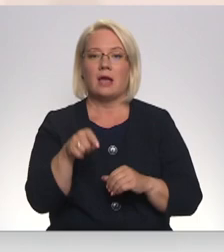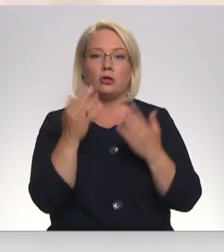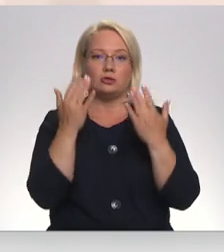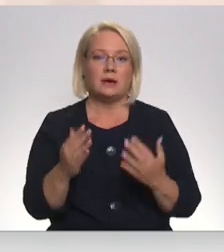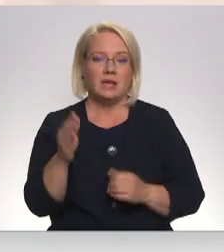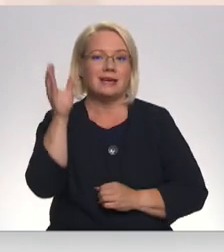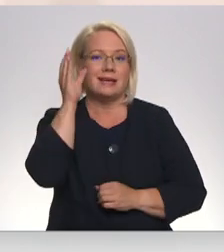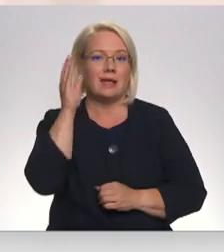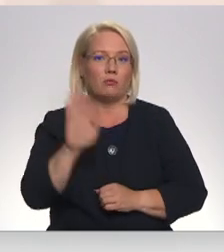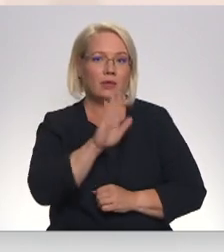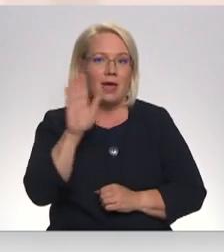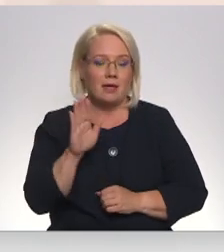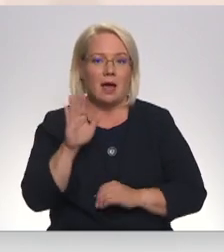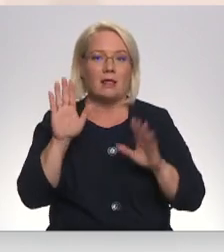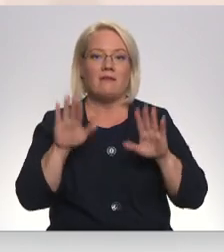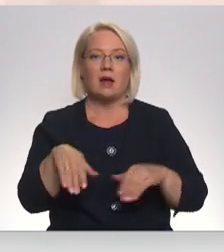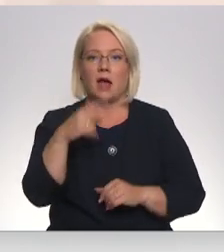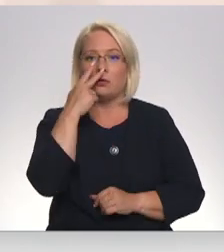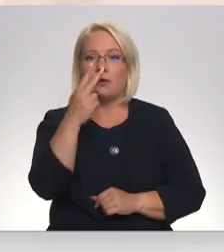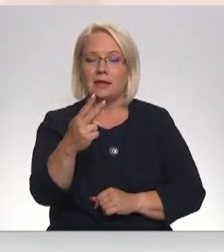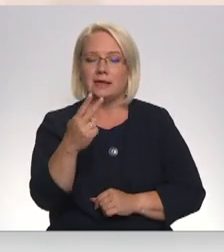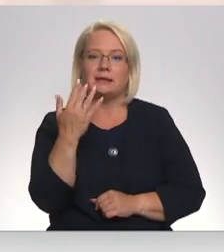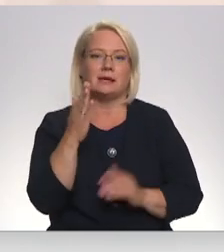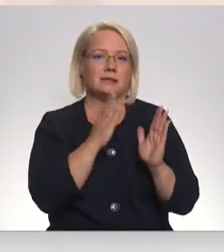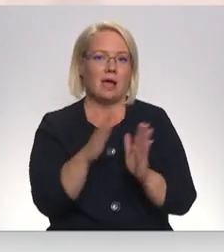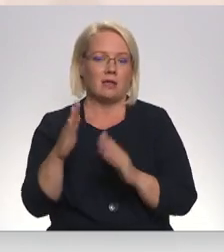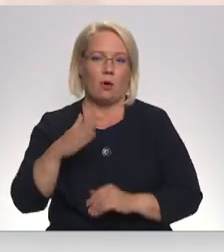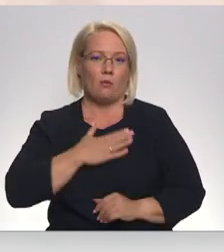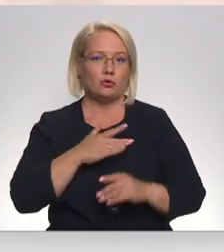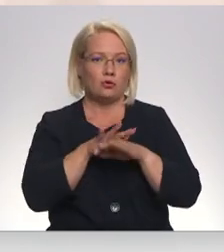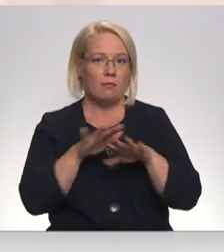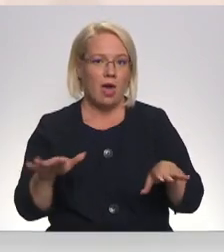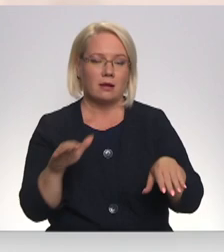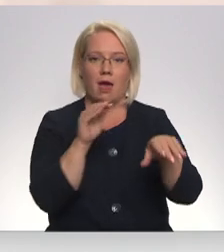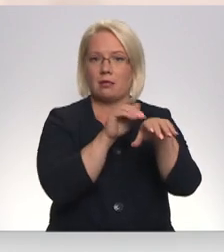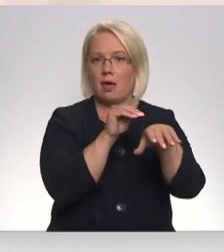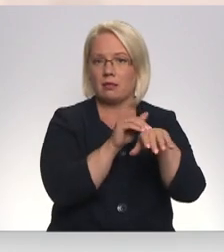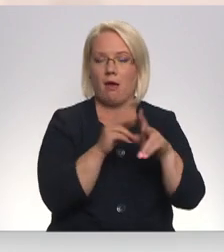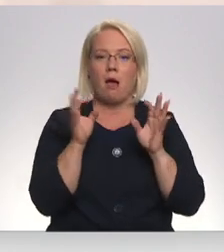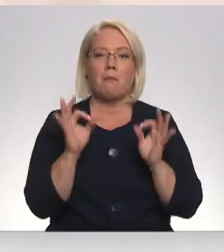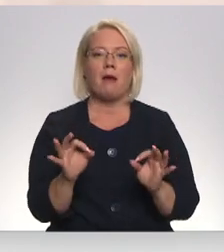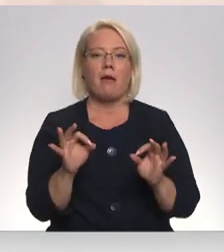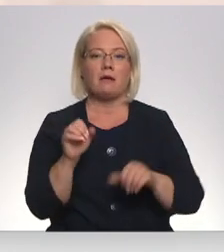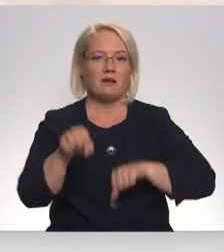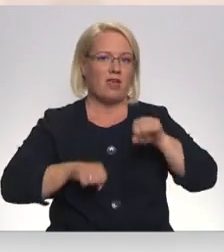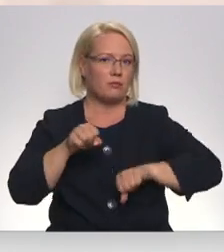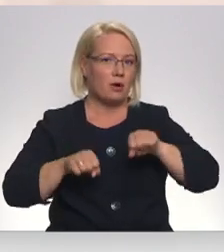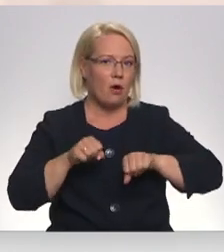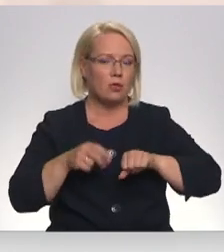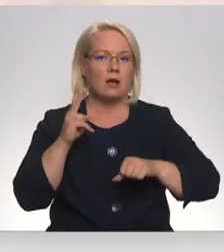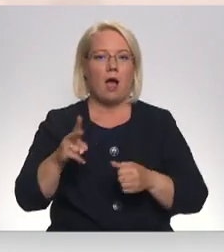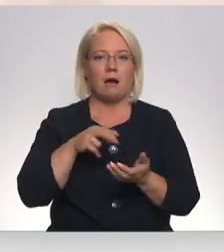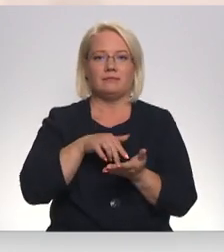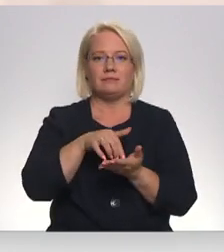lai mēs varētu redzēt, cik sagatavot ir mūsu bērni, atgādināt viņiem, kā pareizi braukt ar velosipēdu, kā pāriet